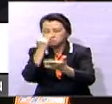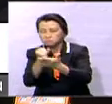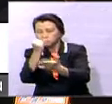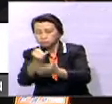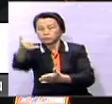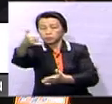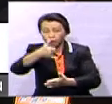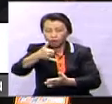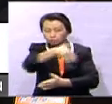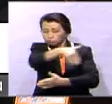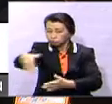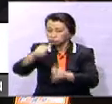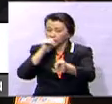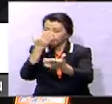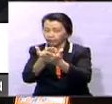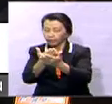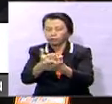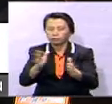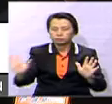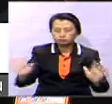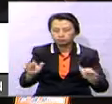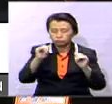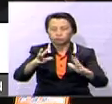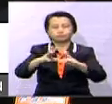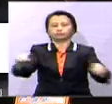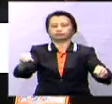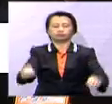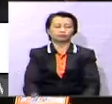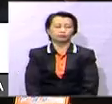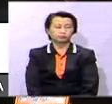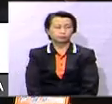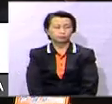anasir-anasir mereka yang kita tak diingini ini dapat ditangani.